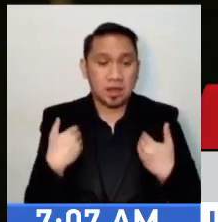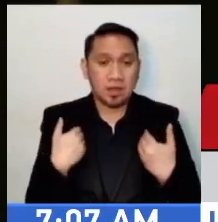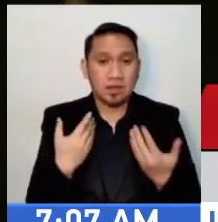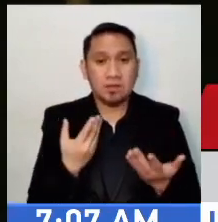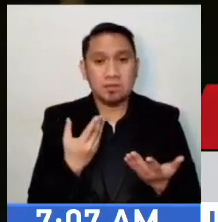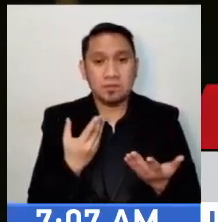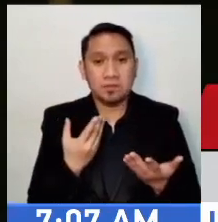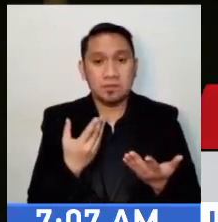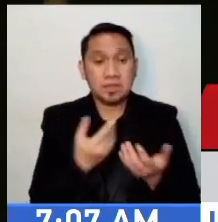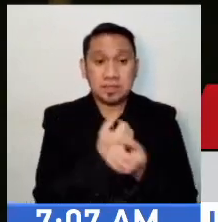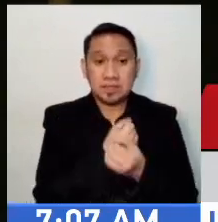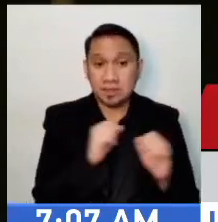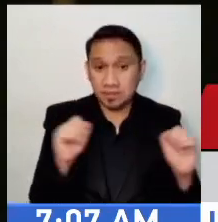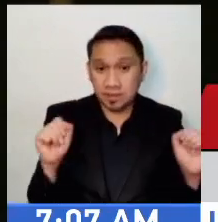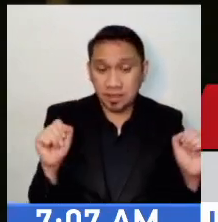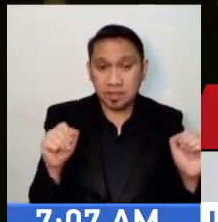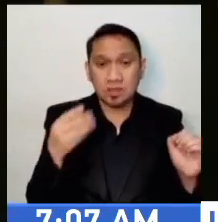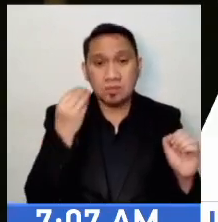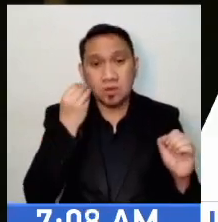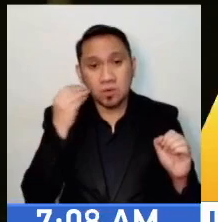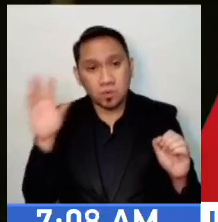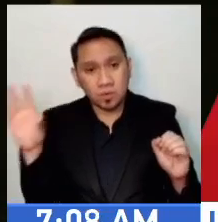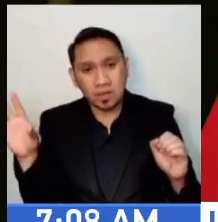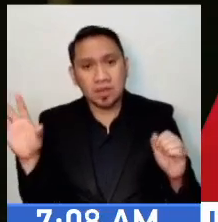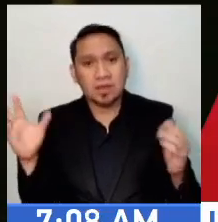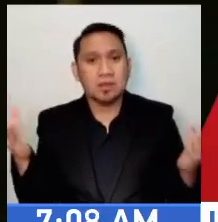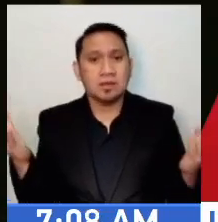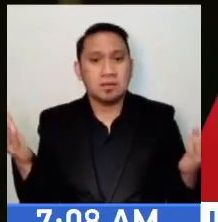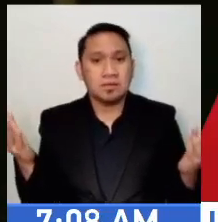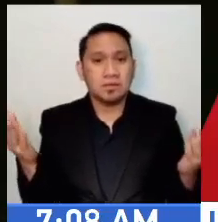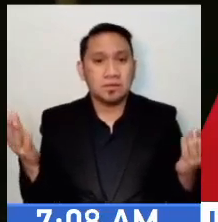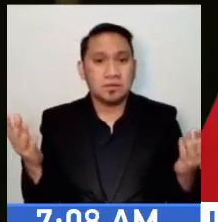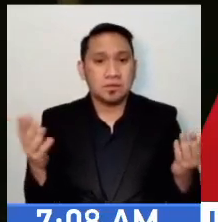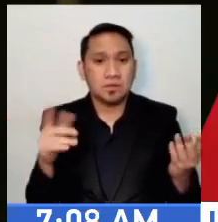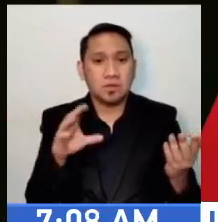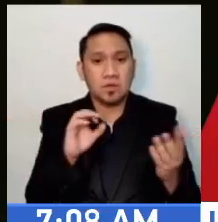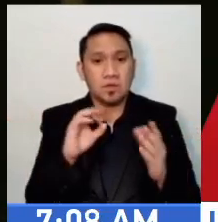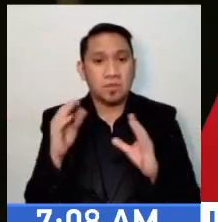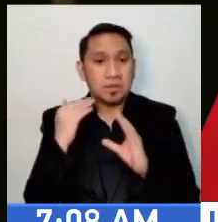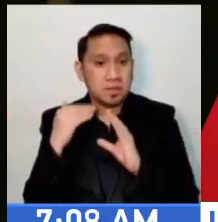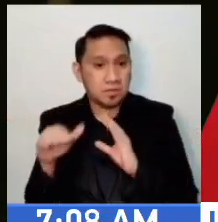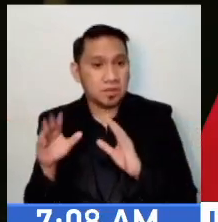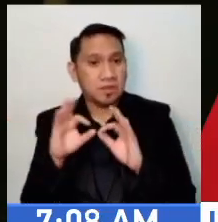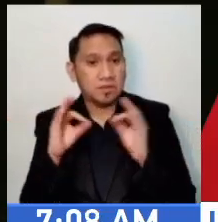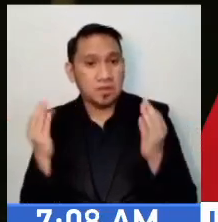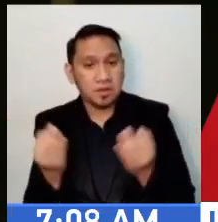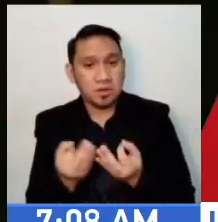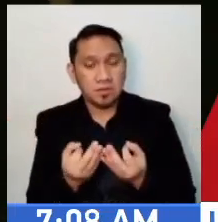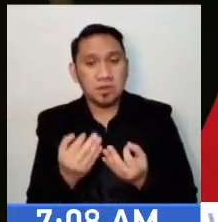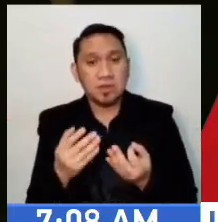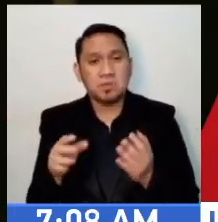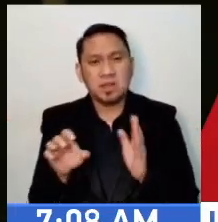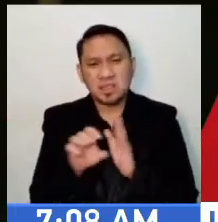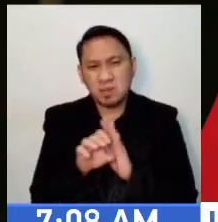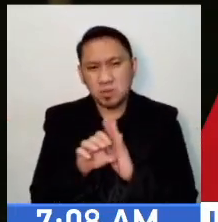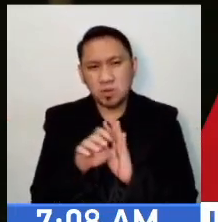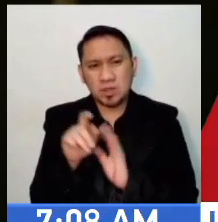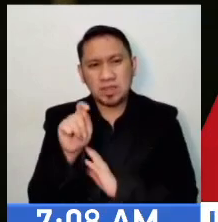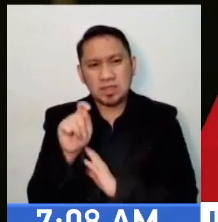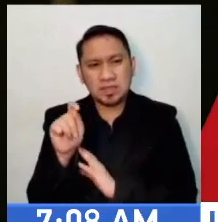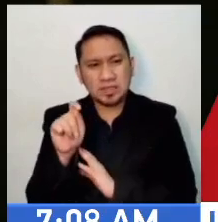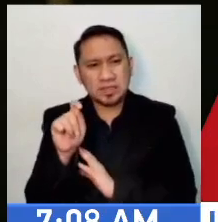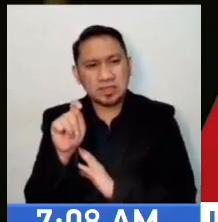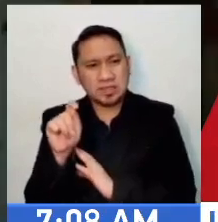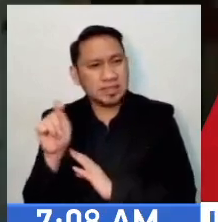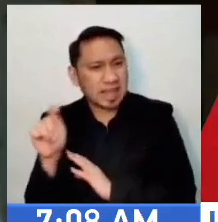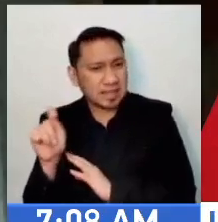mga uuwi or not kapag pwede mong isend sa families mo or friends. Unlike sa taxi, yeah, it's more cheaper pero wala